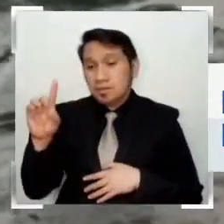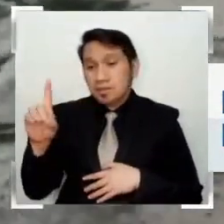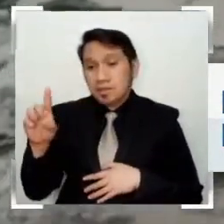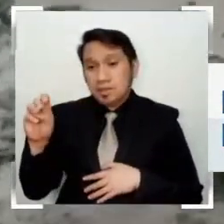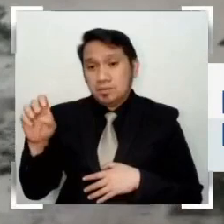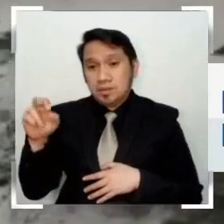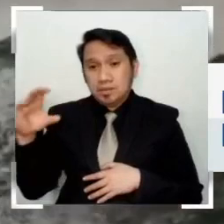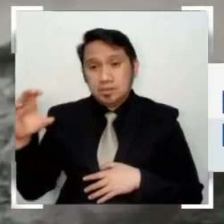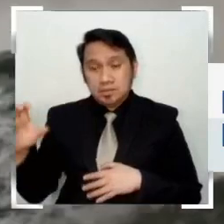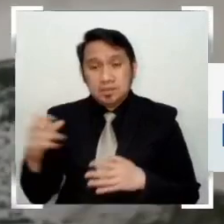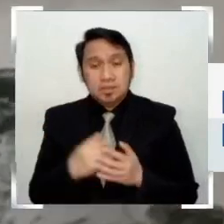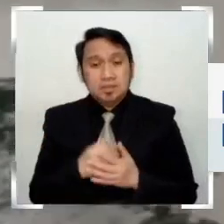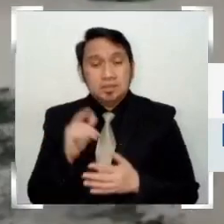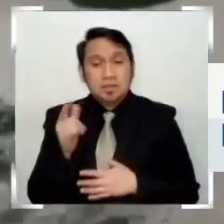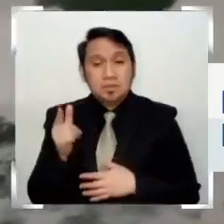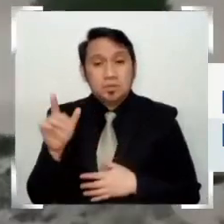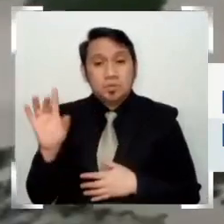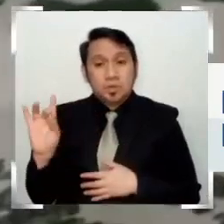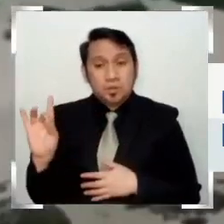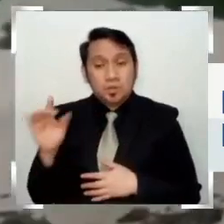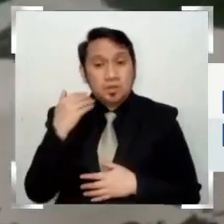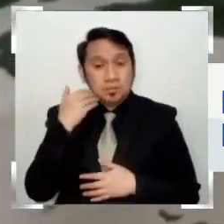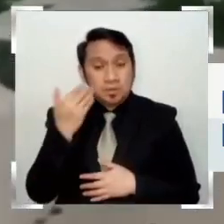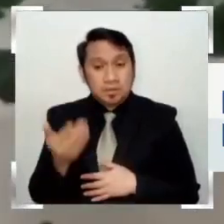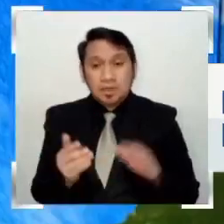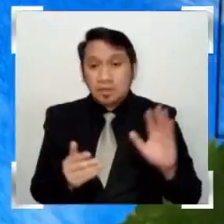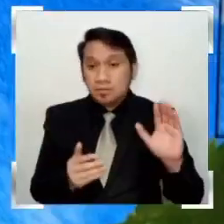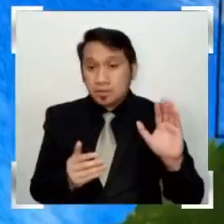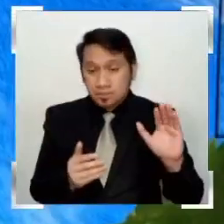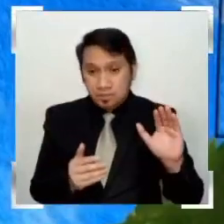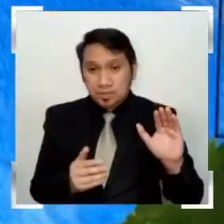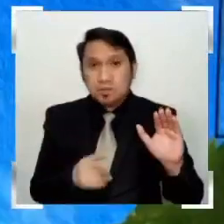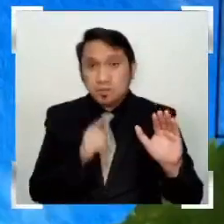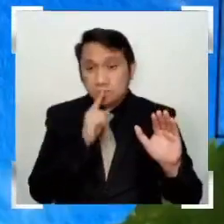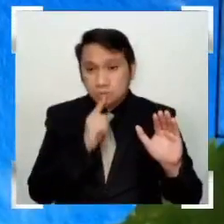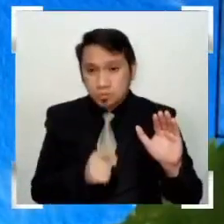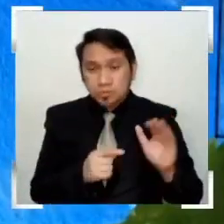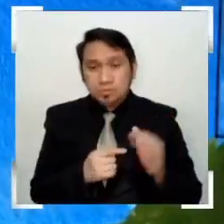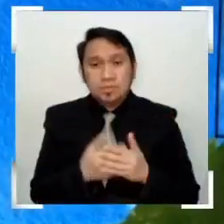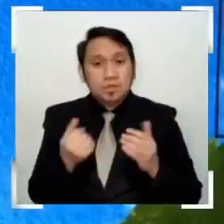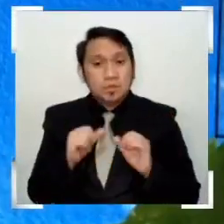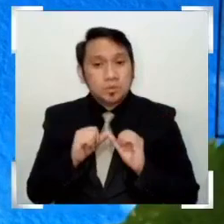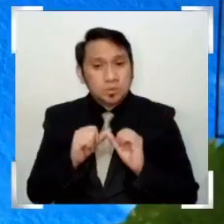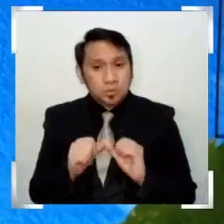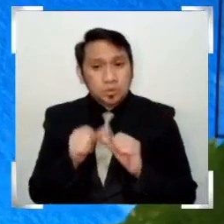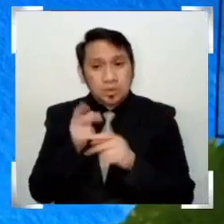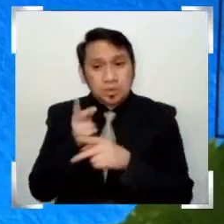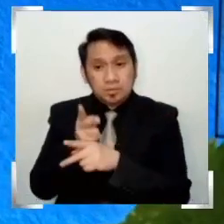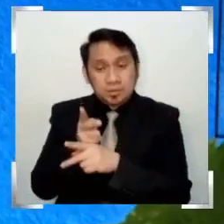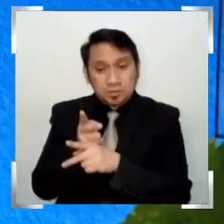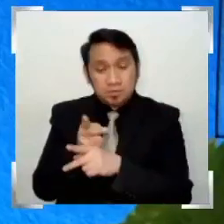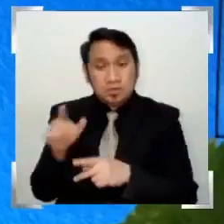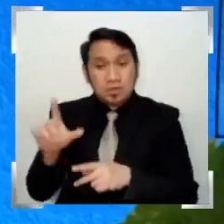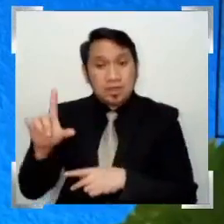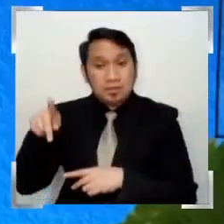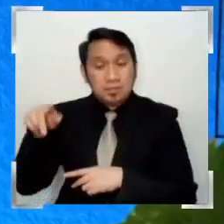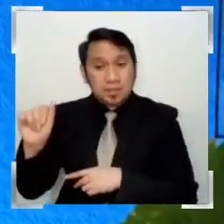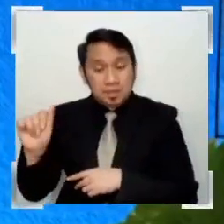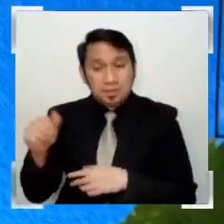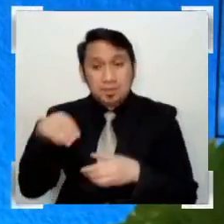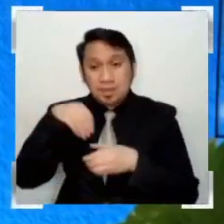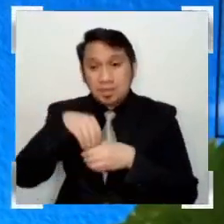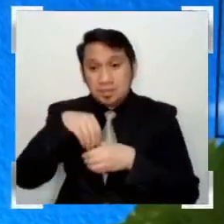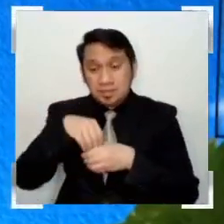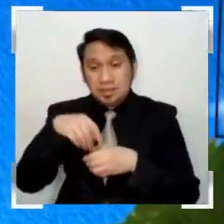ang naiulat na patay. 15 dyan ang kumpirmado. Patuloy namang binabantayan ang PAGASA ang low pressure area sa loob ng Philippine Area